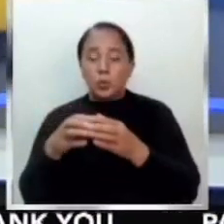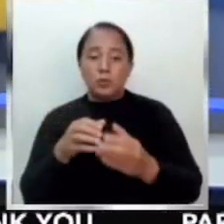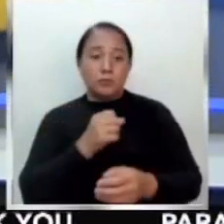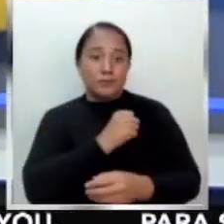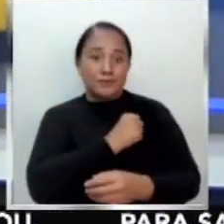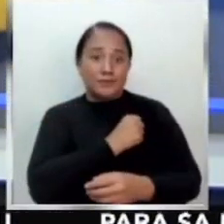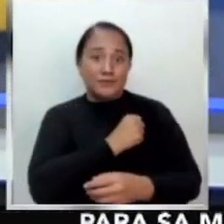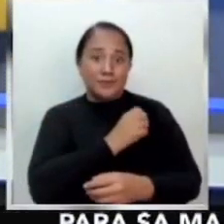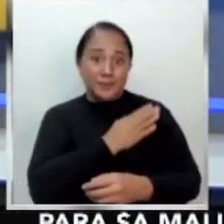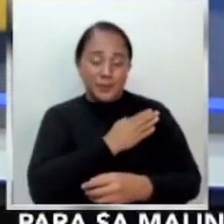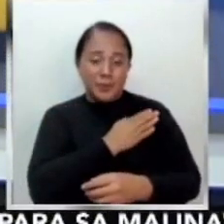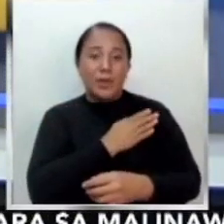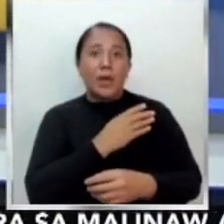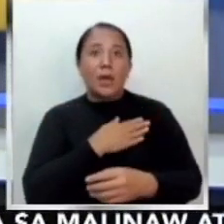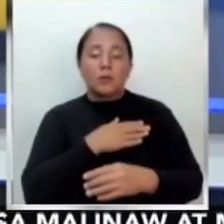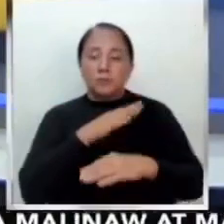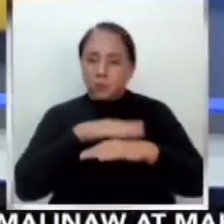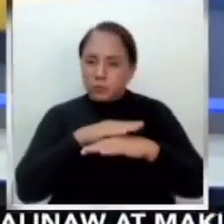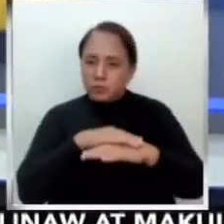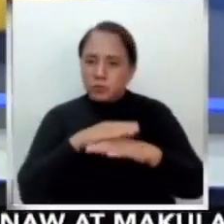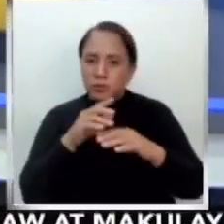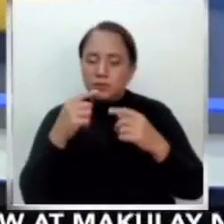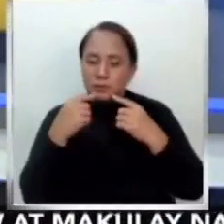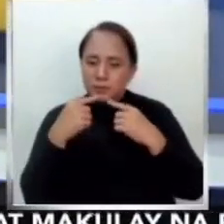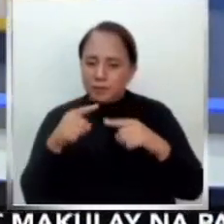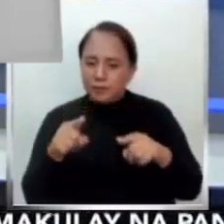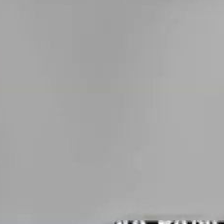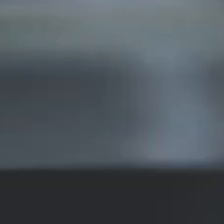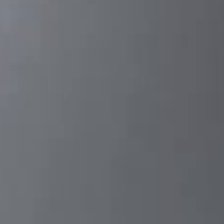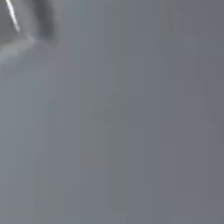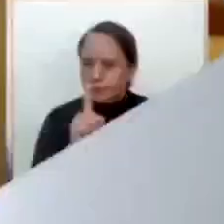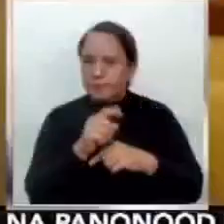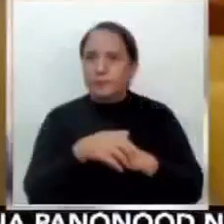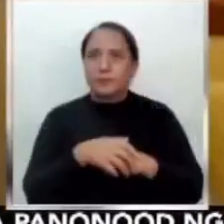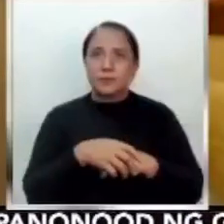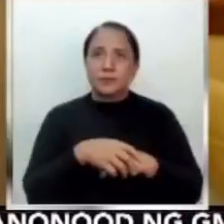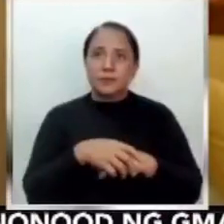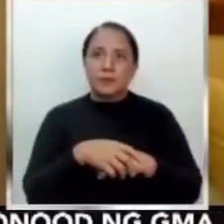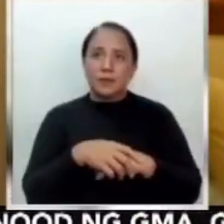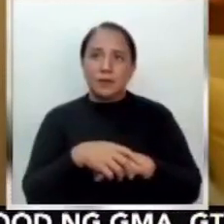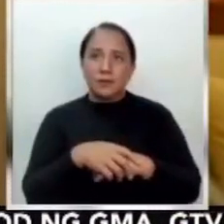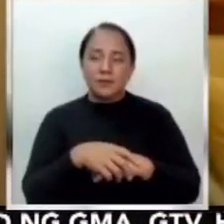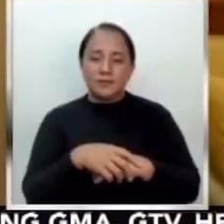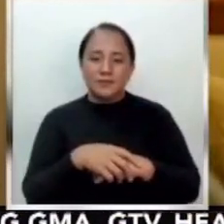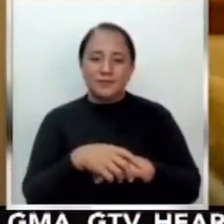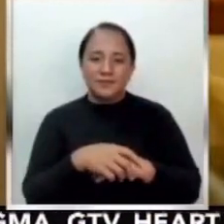may babala sa publiko. Nakatutok si Marisol Abdurrahman.